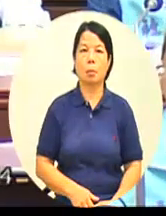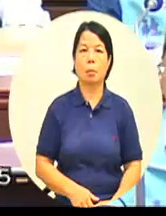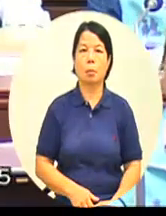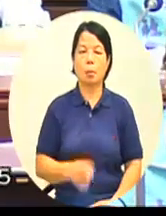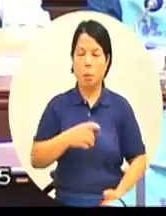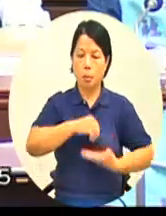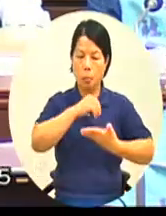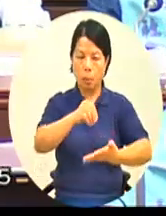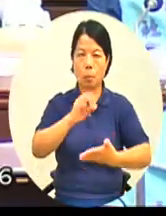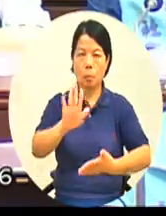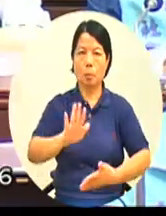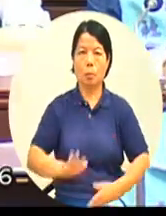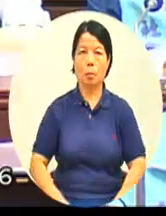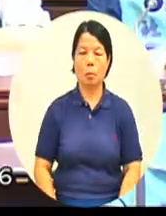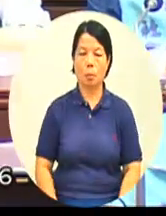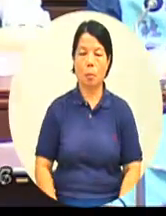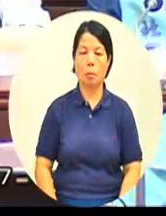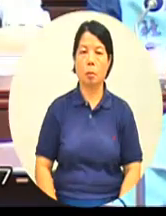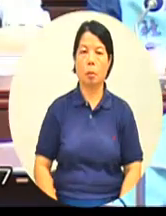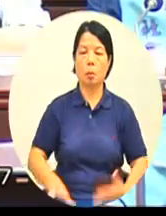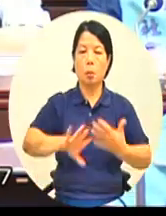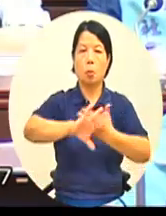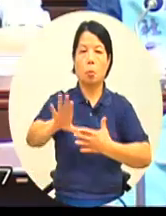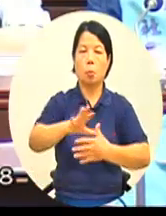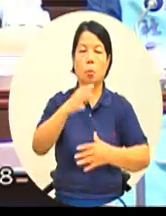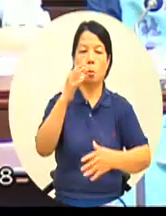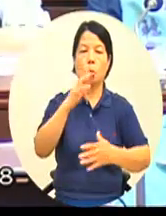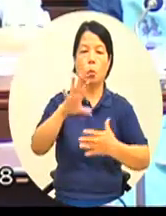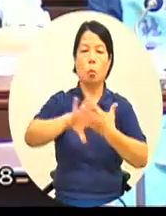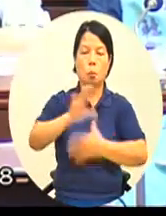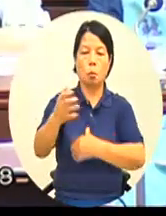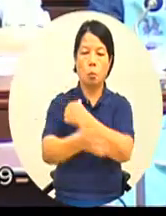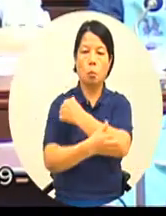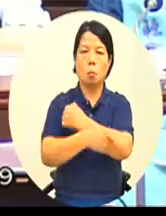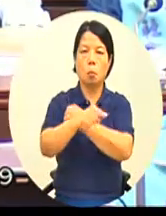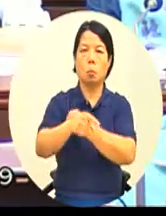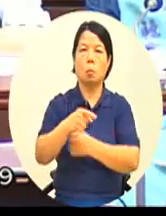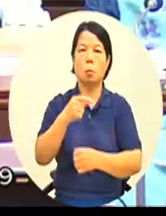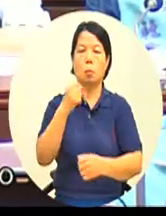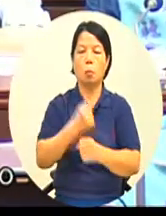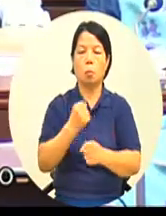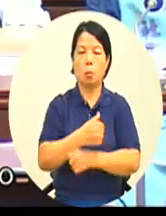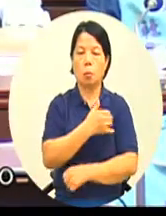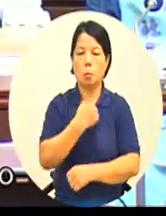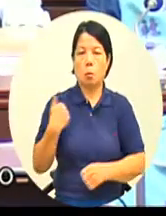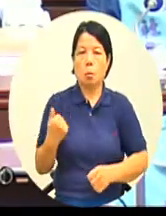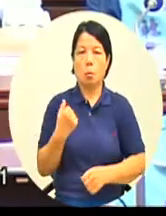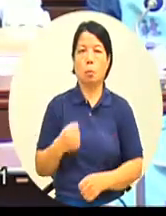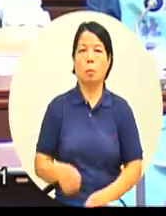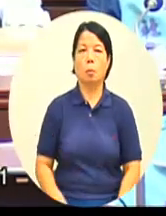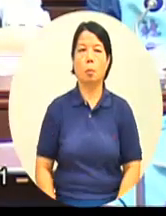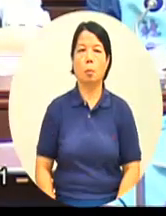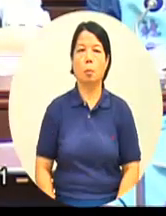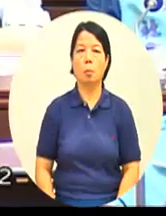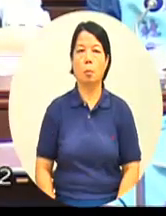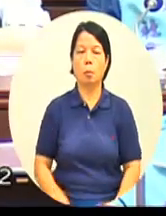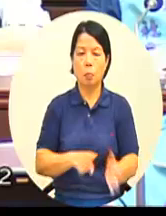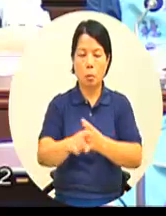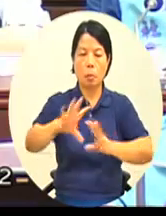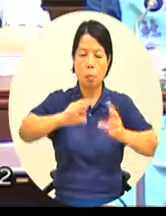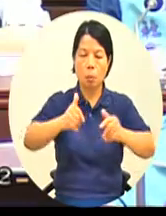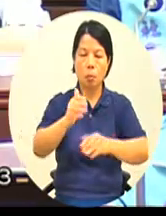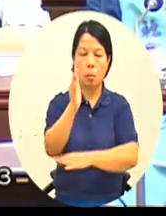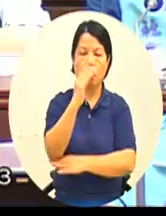有提到说外籍工作人力的这个部分，其实一直以来国家的政